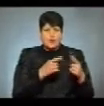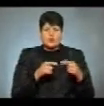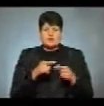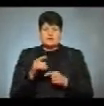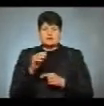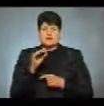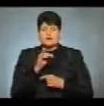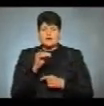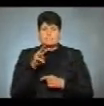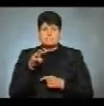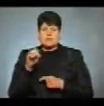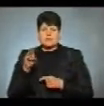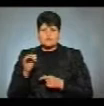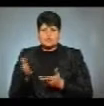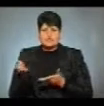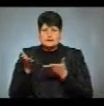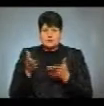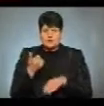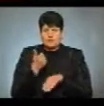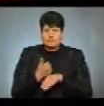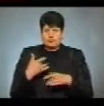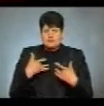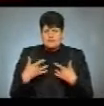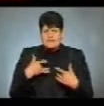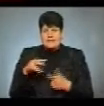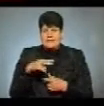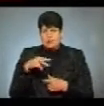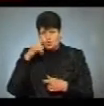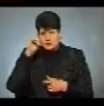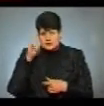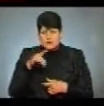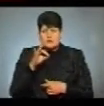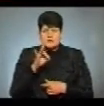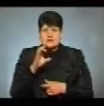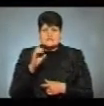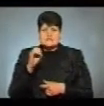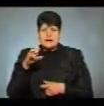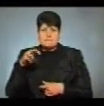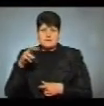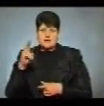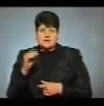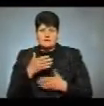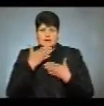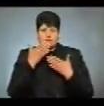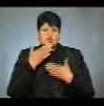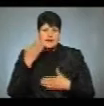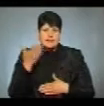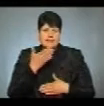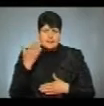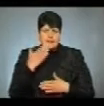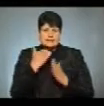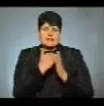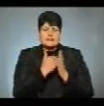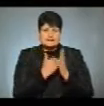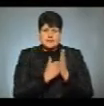«Ї» Юрій Матевощук запрошує на головну сцену заходу літературознавця Ростислава Семківа, який прочитає лекцію «Критерії